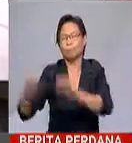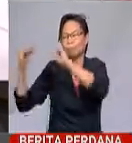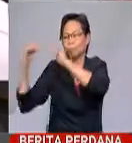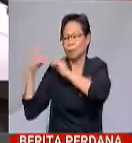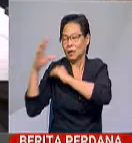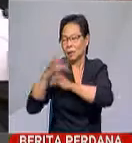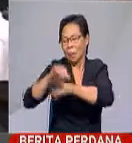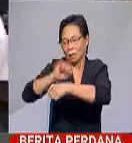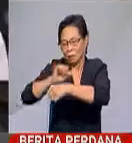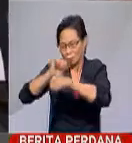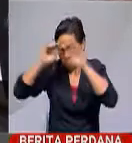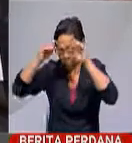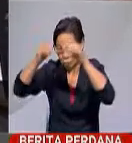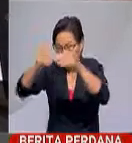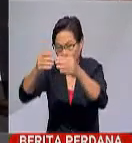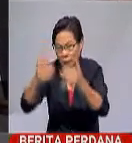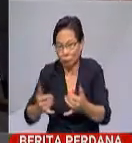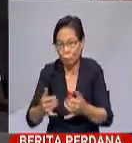dan tugasnya.